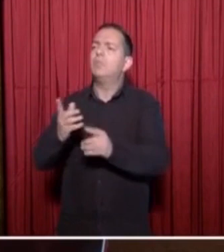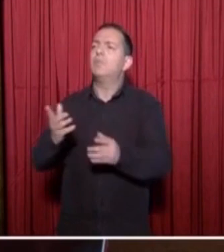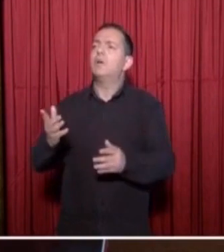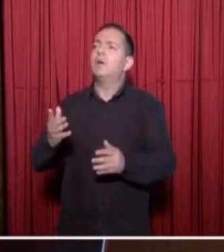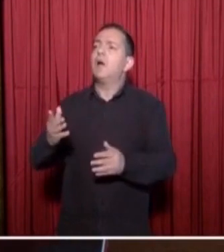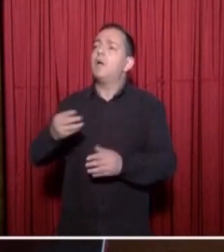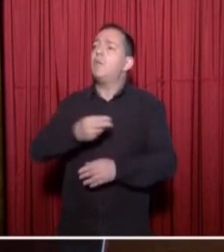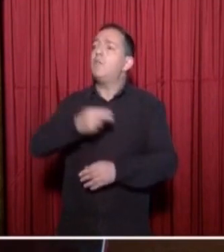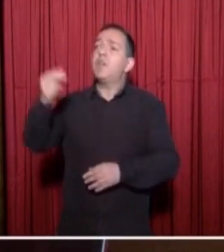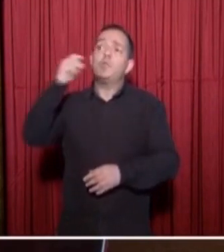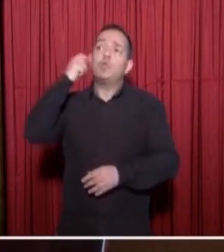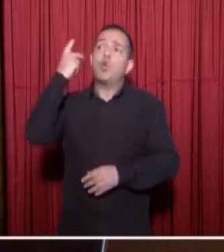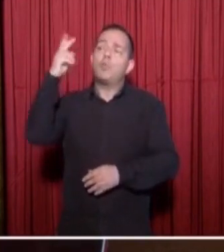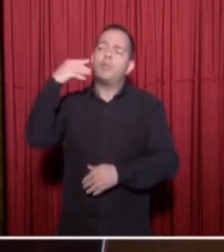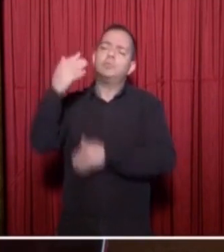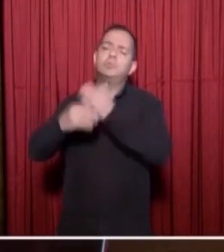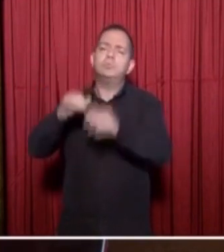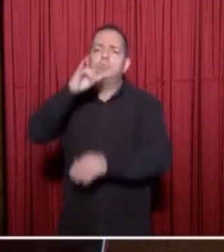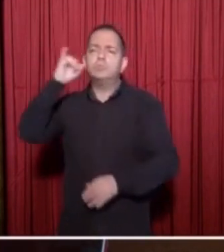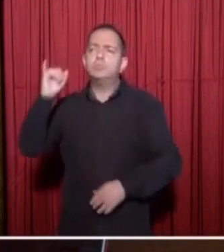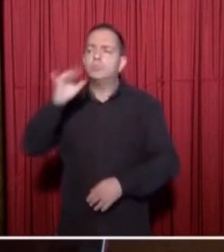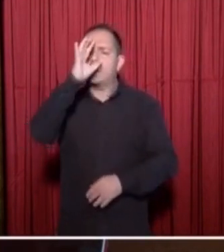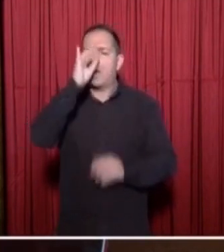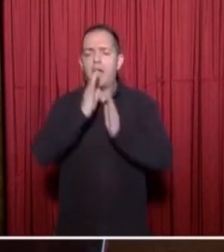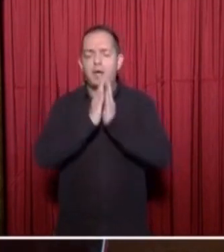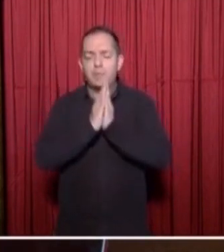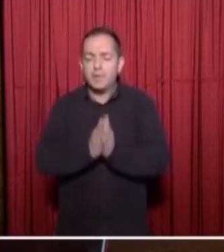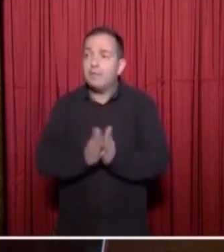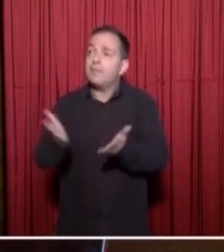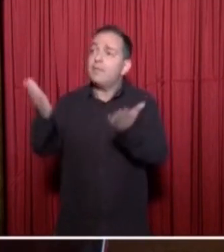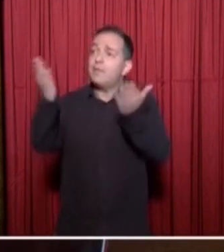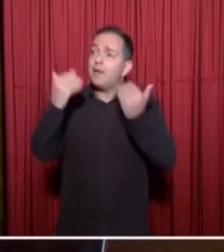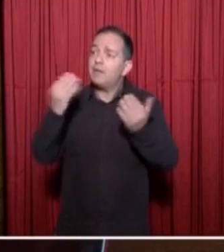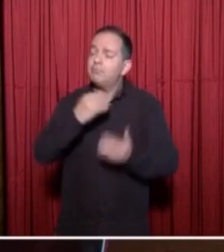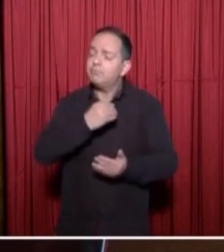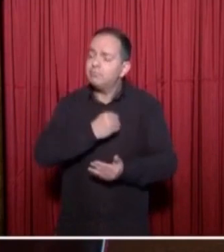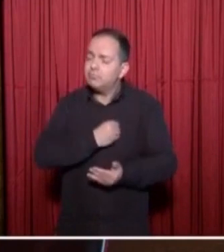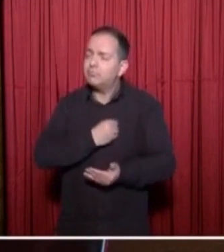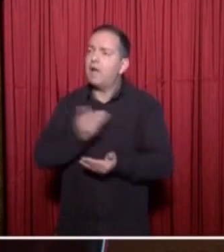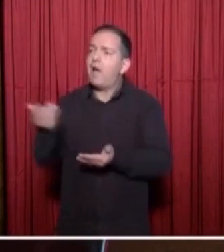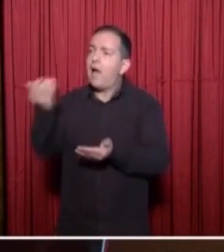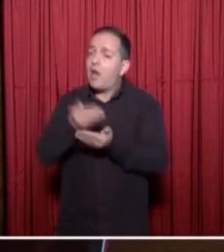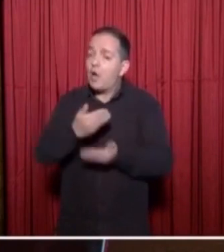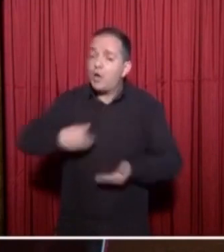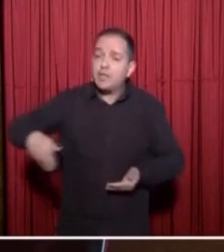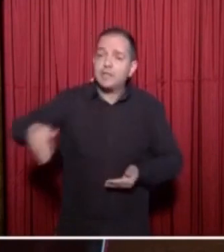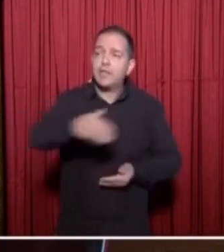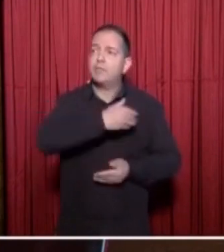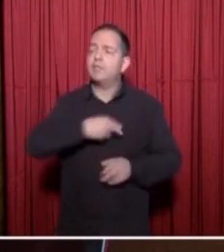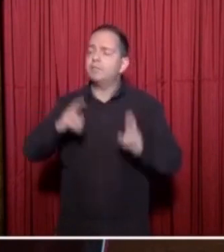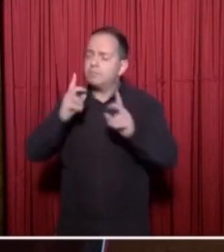και ενετών και δεδοξασμένων το όνομά σου εις τους αιώνας αμήν. Γέννητο Κύριε το ελαιό σου